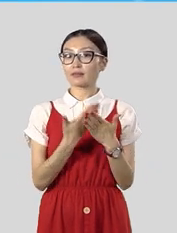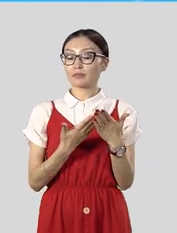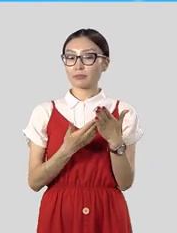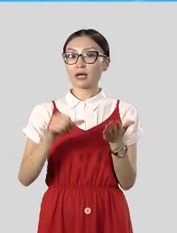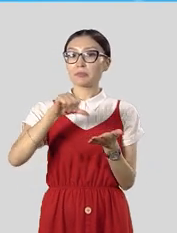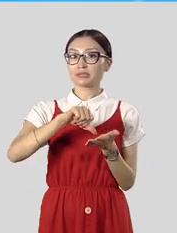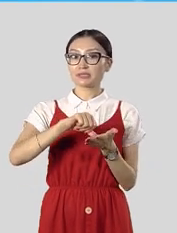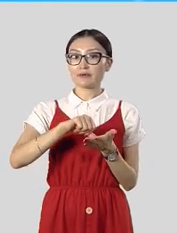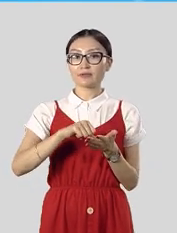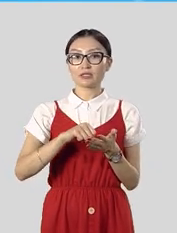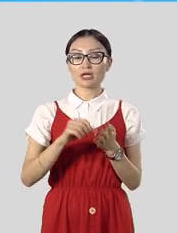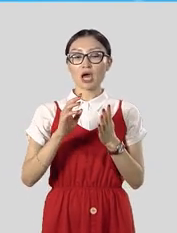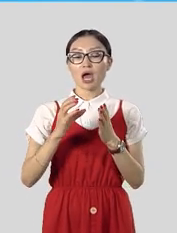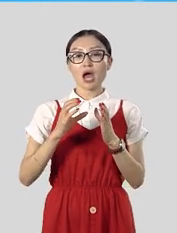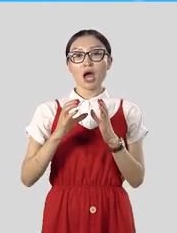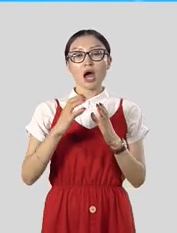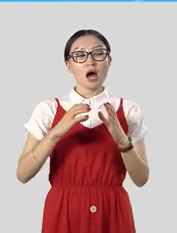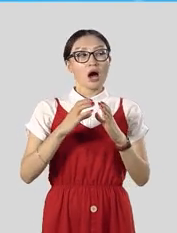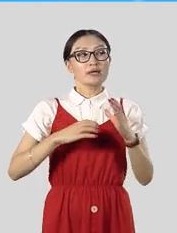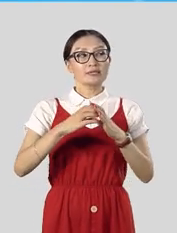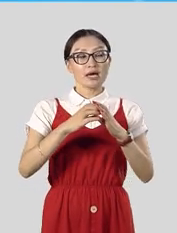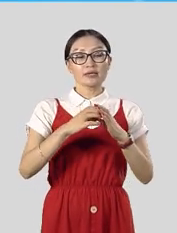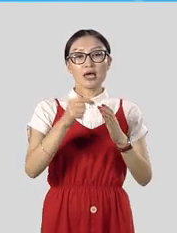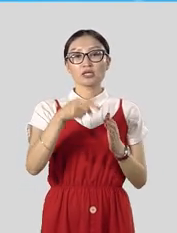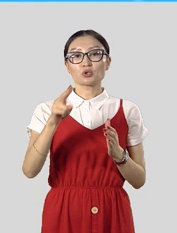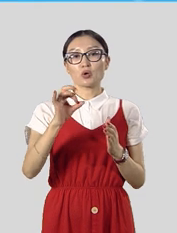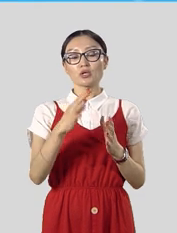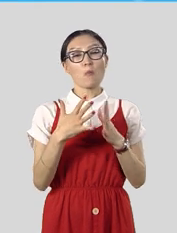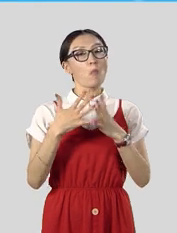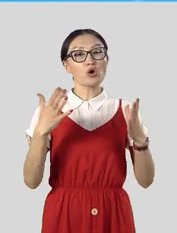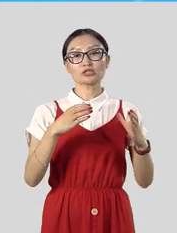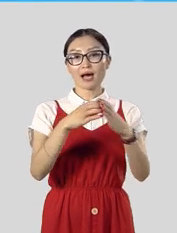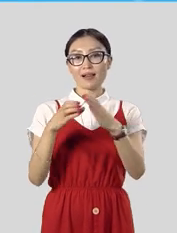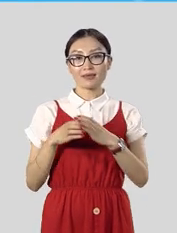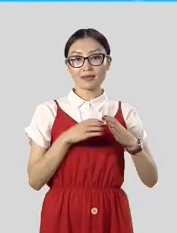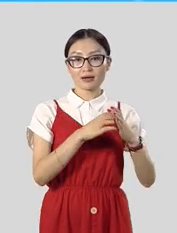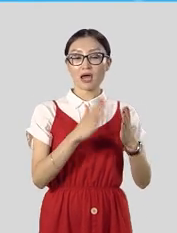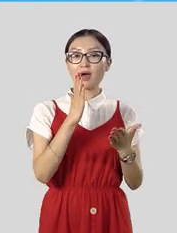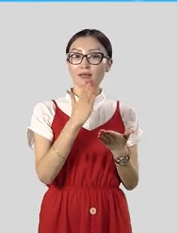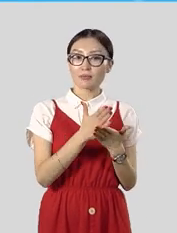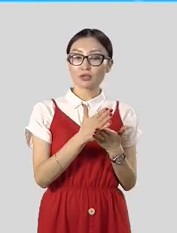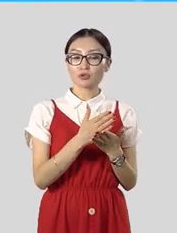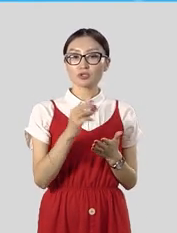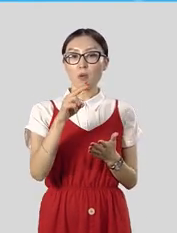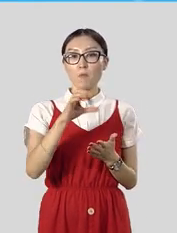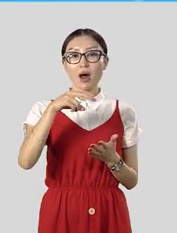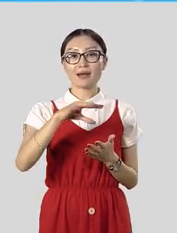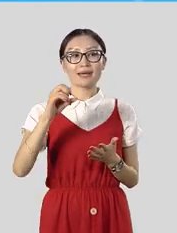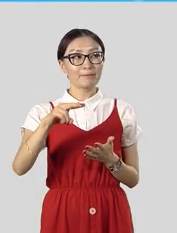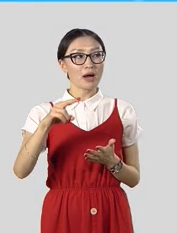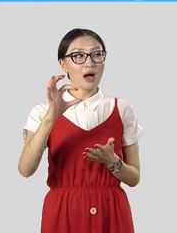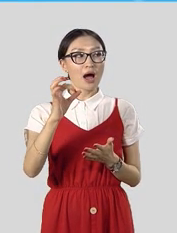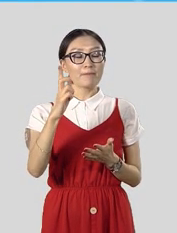например, представители отряда гидроиды в основном колониальные животные. К ним относится полип